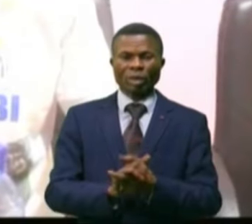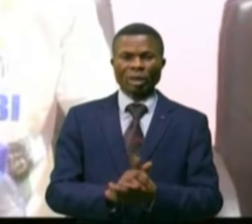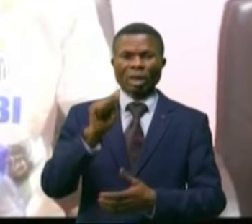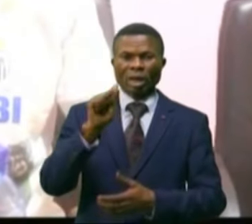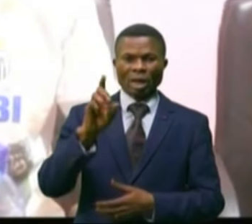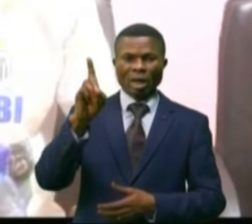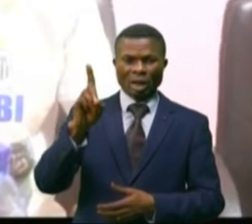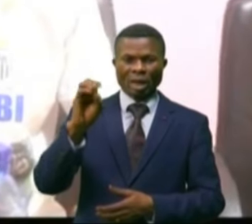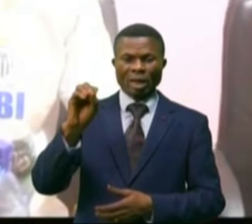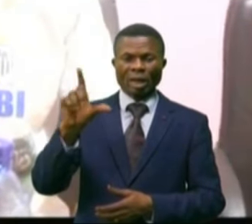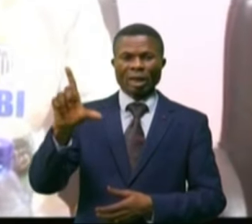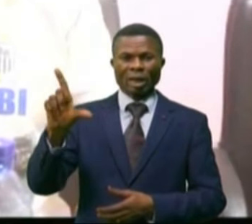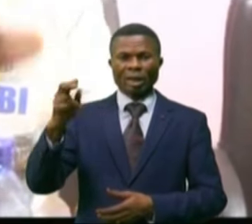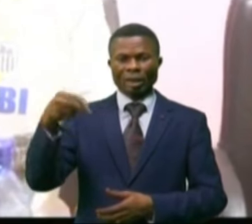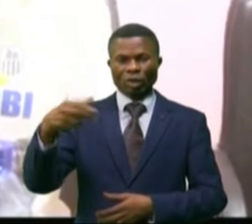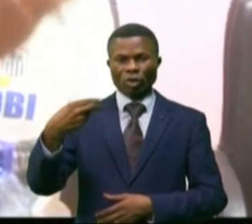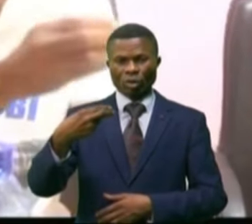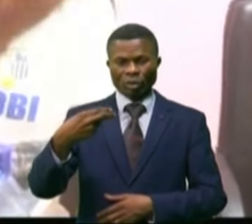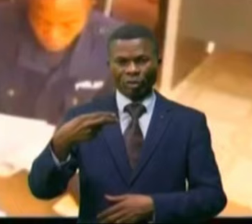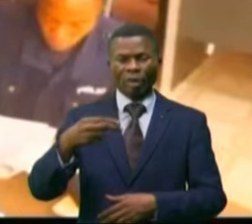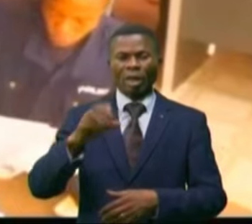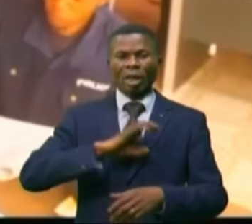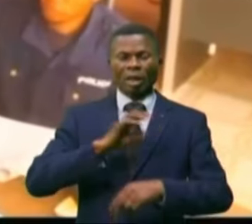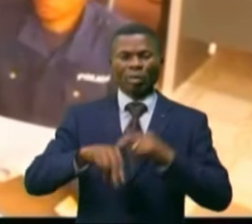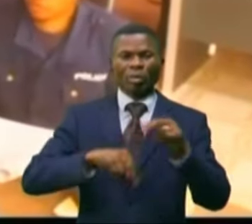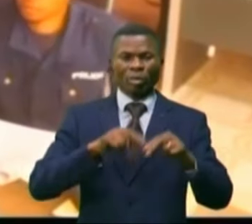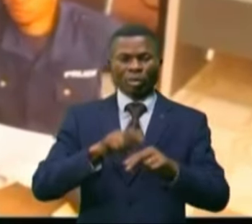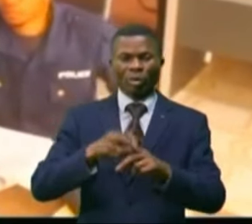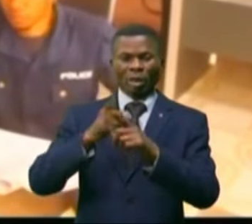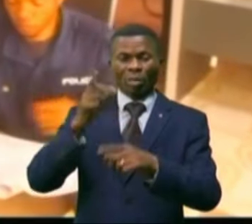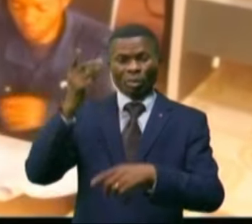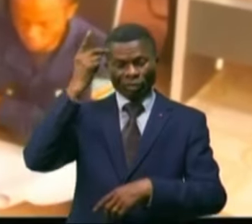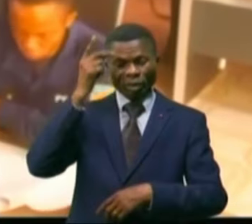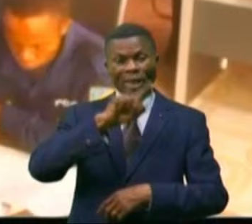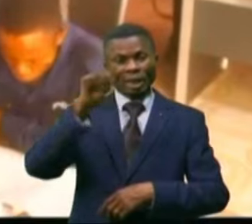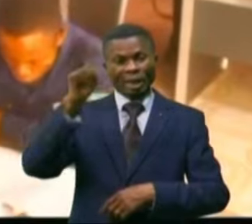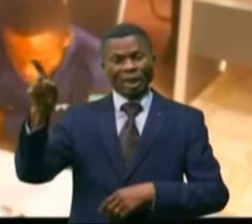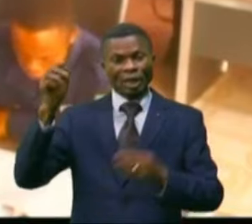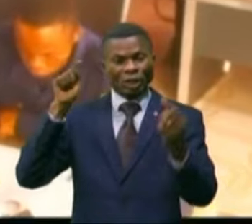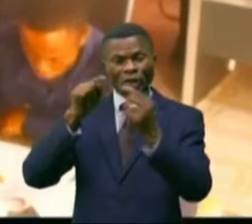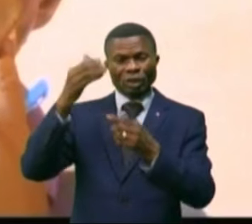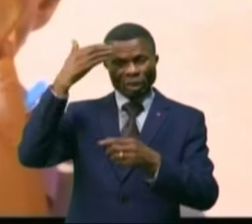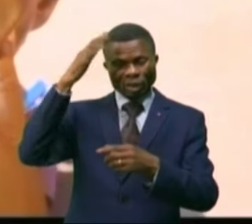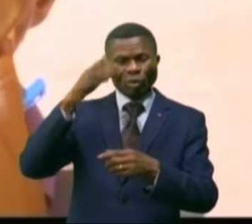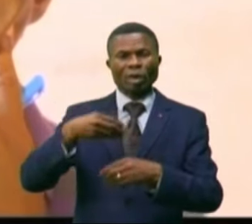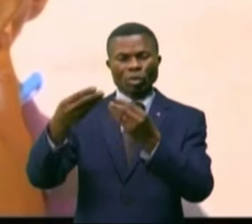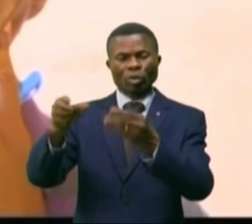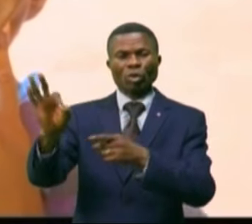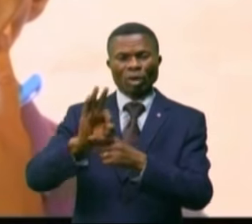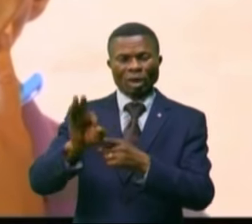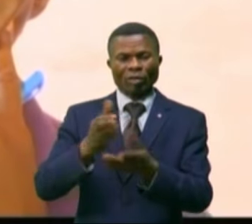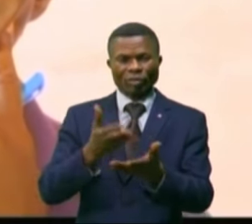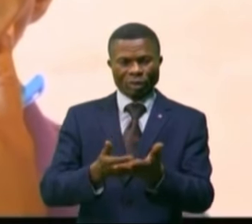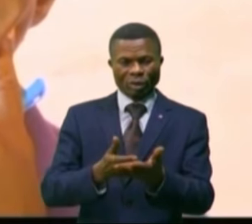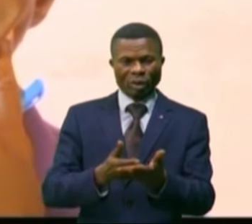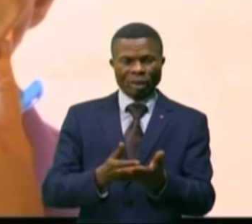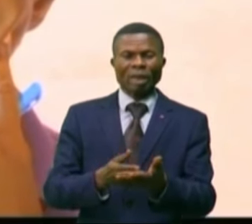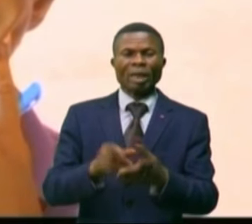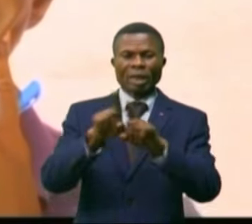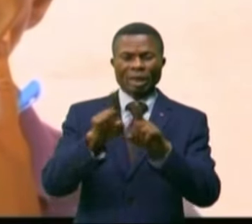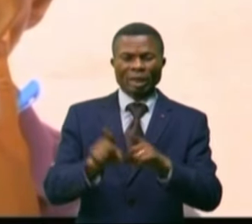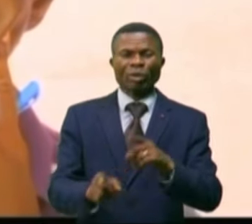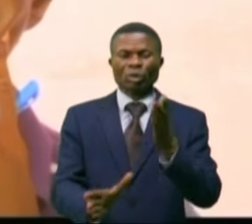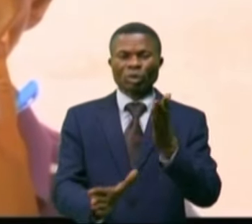du commissariat général de la PNC venu de Kinshasa et le commissaire principal Patrice